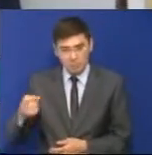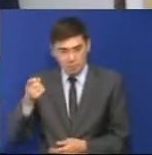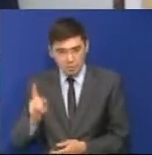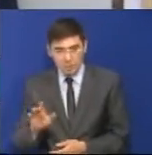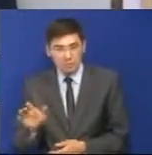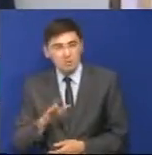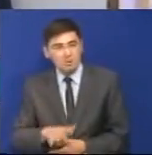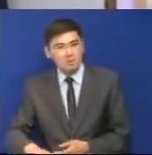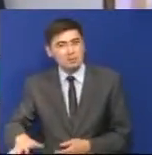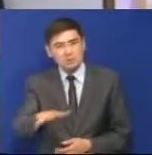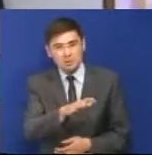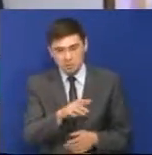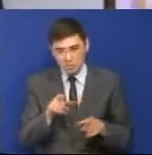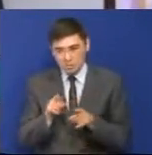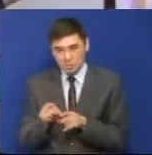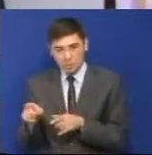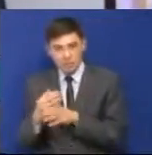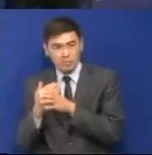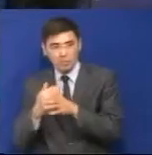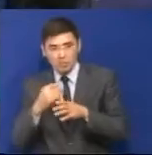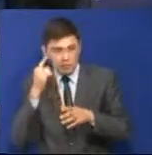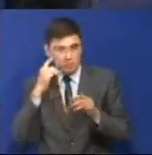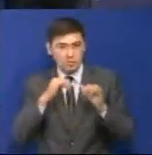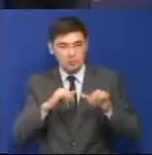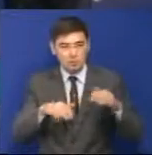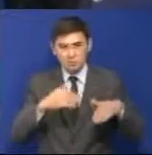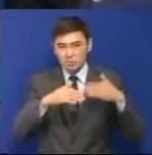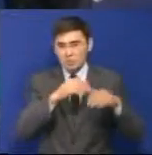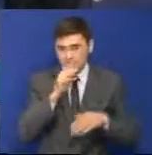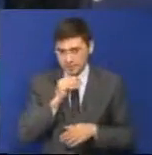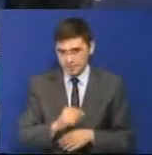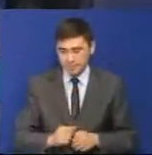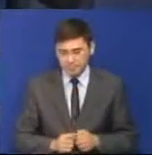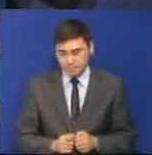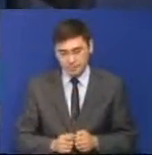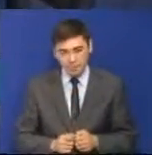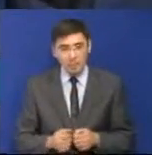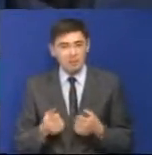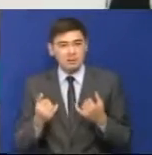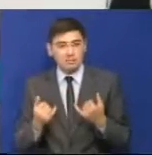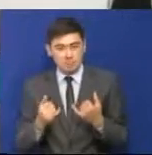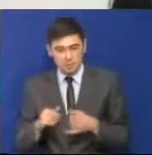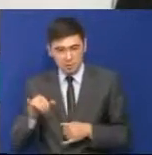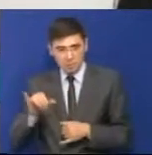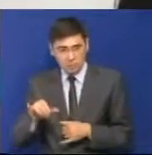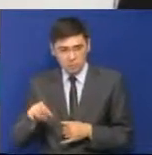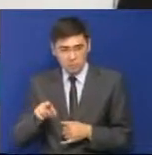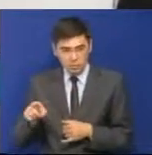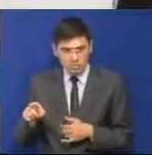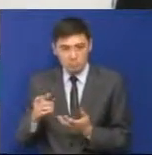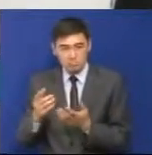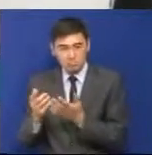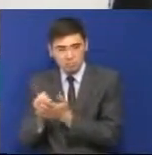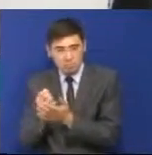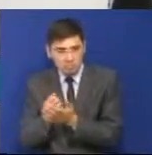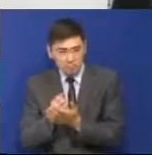білім кеңістігінің кеңеюіне жағдай жасалуда. Шара барысында университетте білім алып, қазір өңіріміздің дамуына елеулі үлес